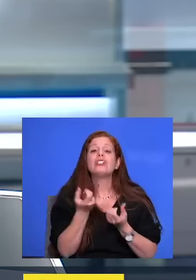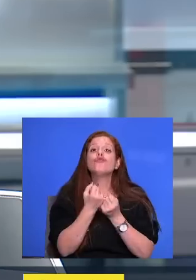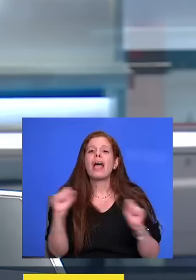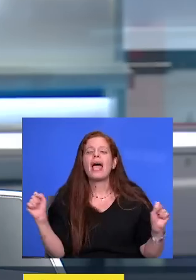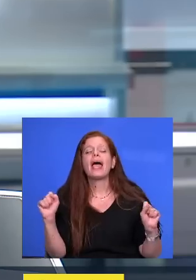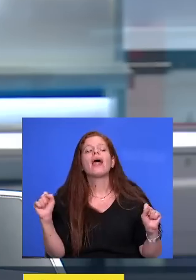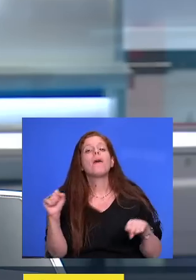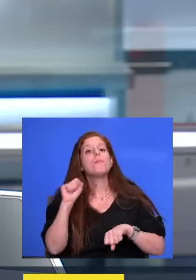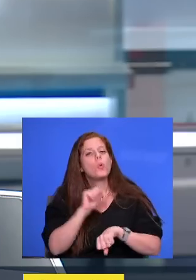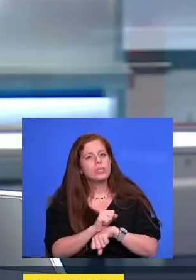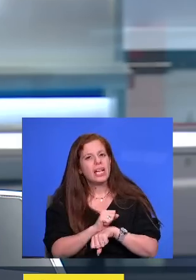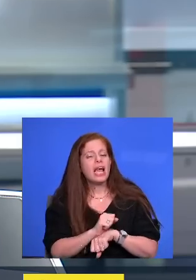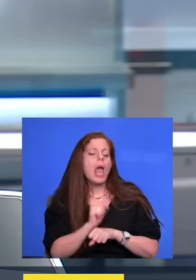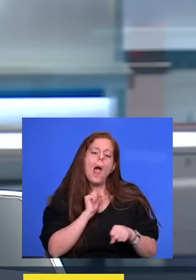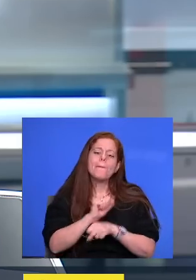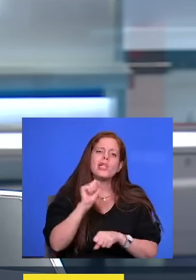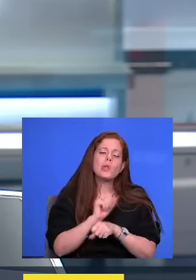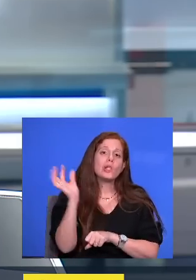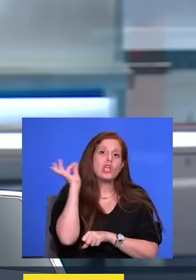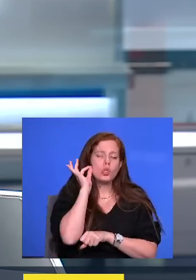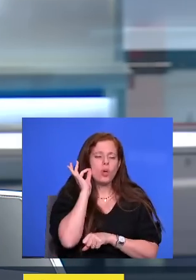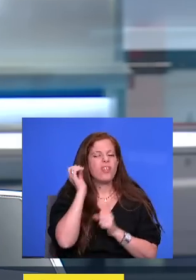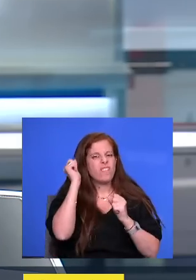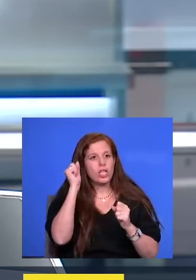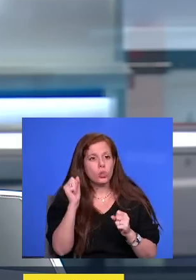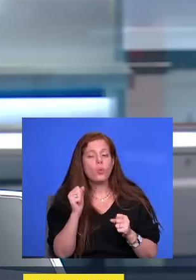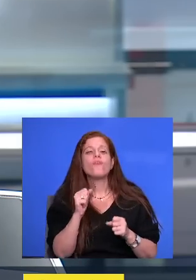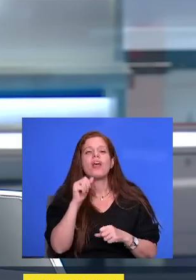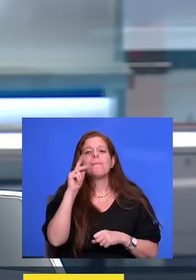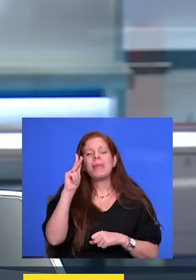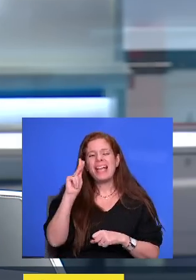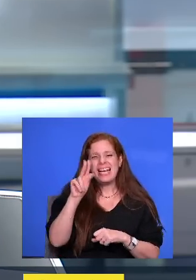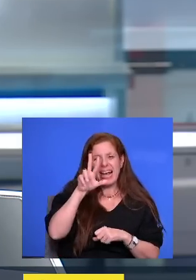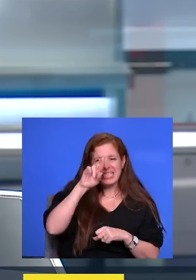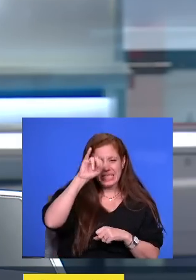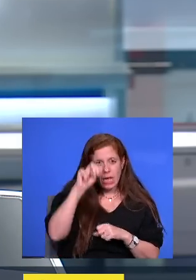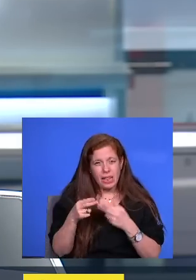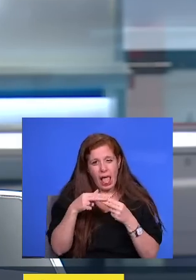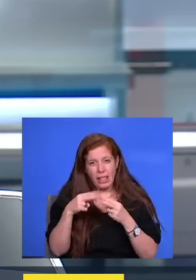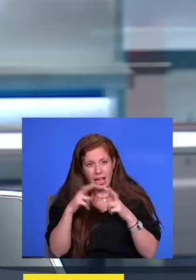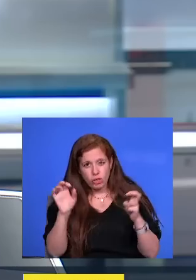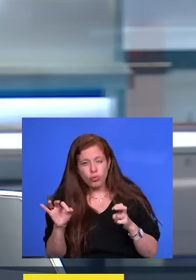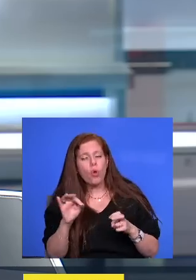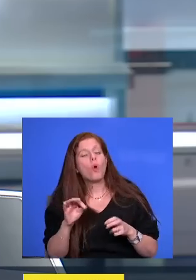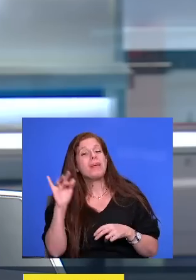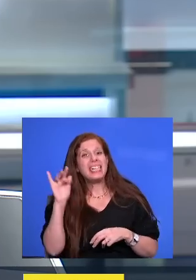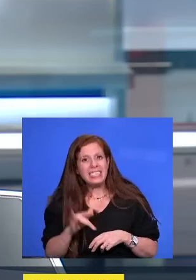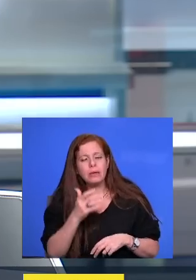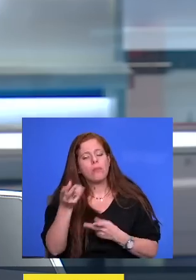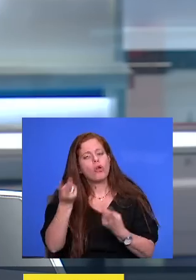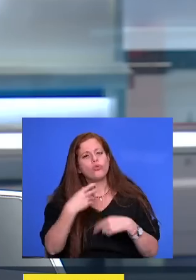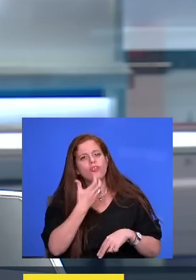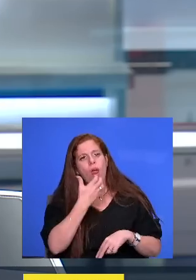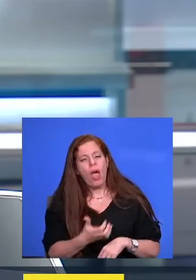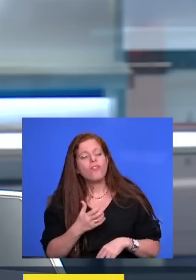מעשיהו הפגינו המתלוננות, ובקצרין, עיר מגוריו, הולכת וגוברת שם מחאת התושבים שמתנגדים לשובו של הרב שניצל את מעמדו